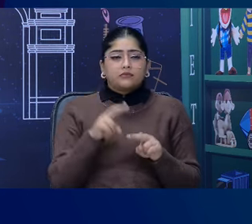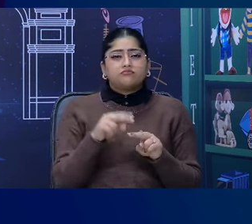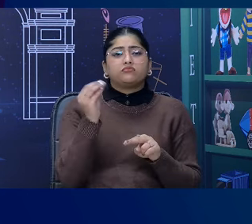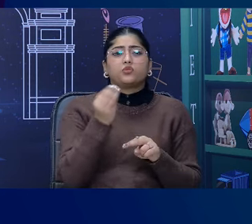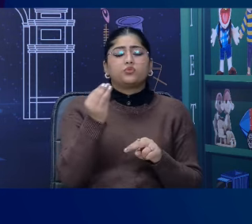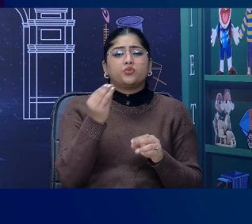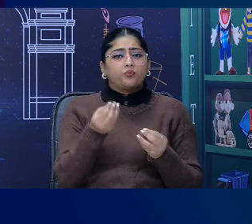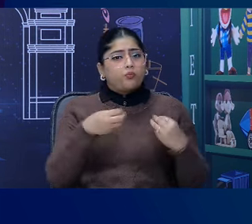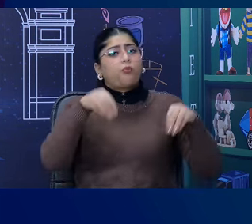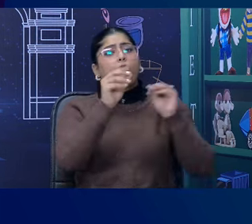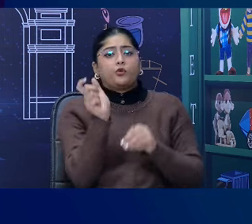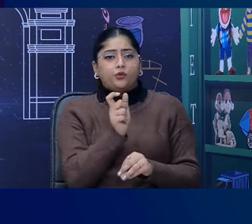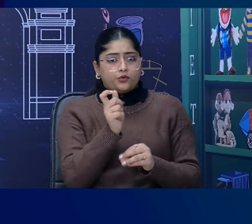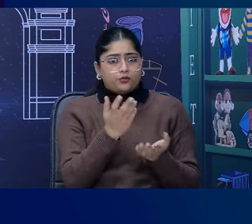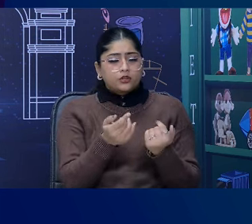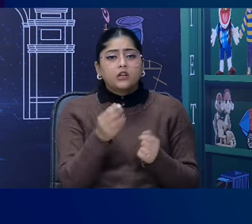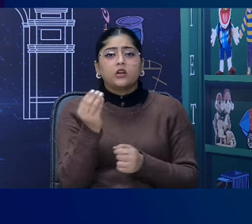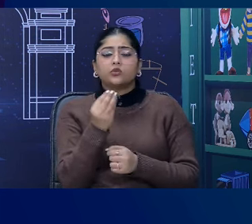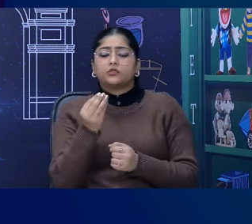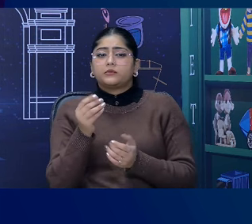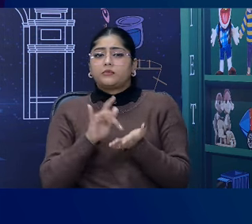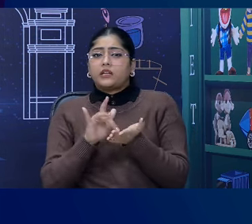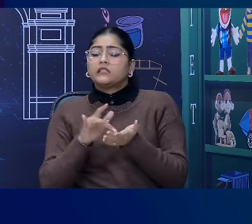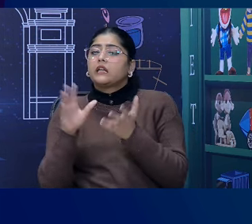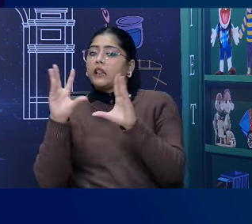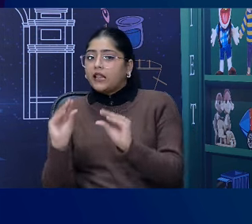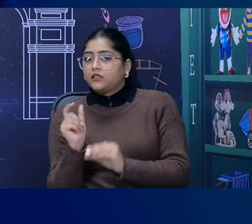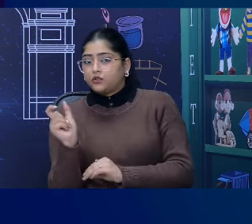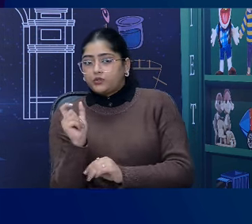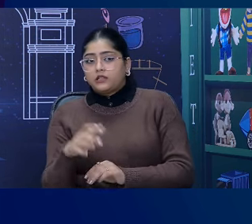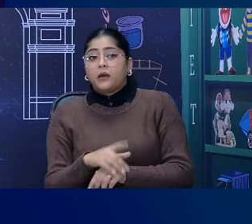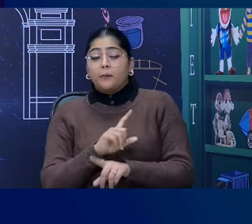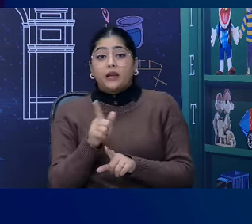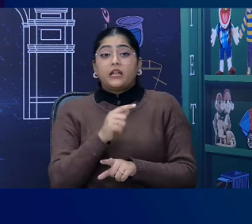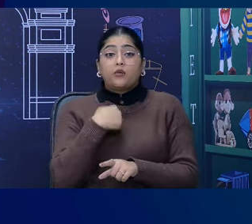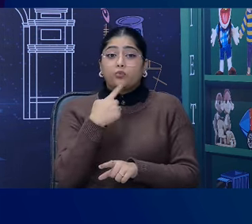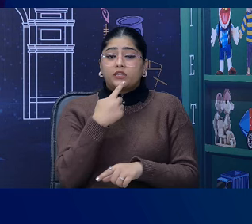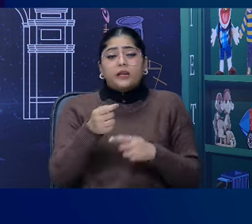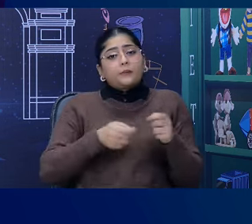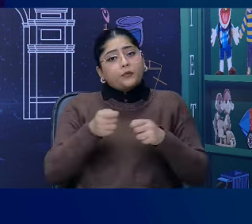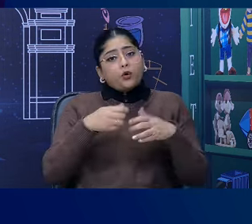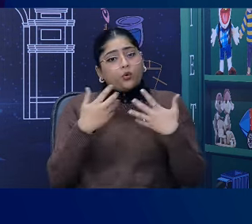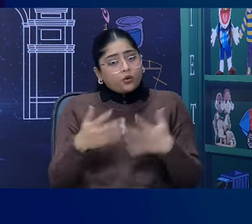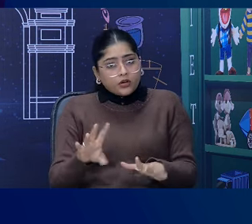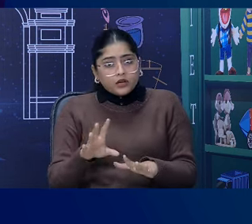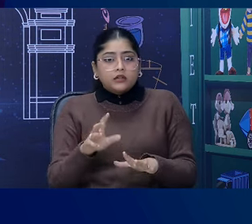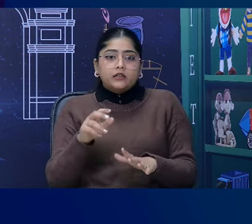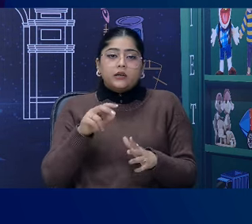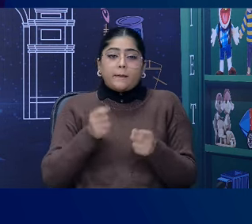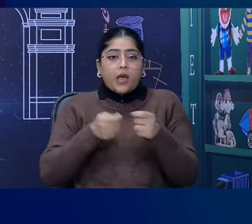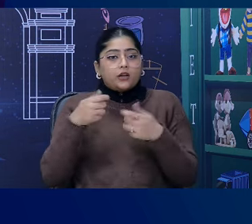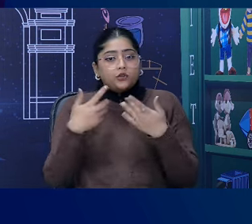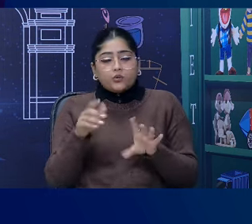कहीं वह कम एक्सटेंट में यूज़ होता है लेकिन हम बोलते हैं ना एडजस्टमेंट हो गई तो मतलब आपने गैस मॉडल को यूज़ किया है